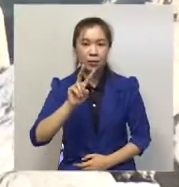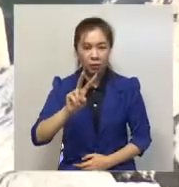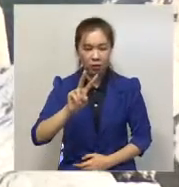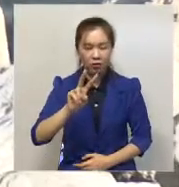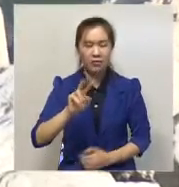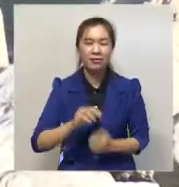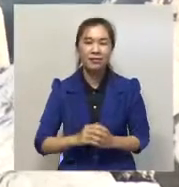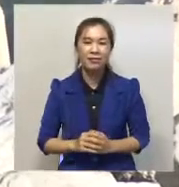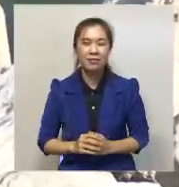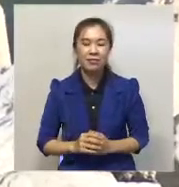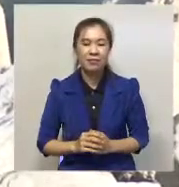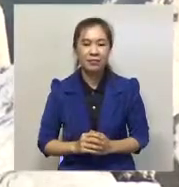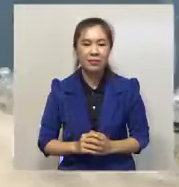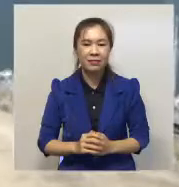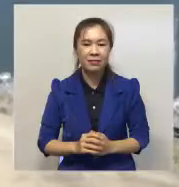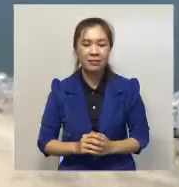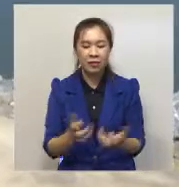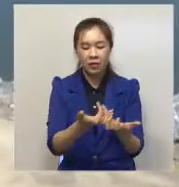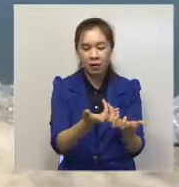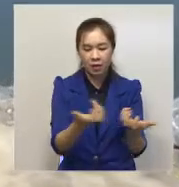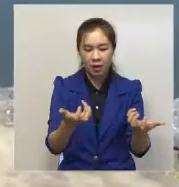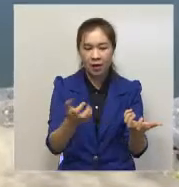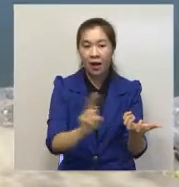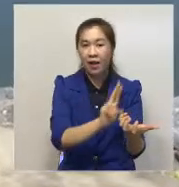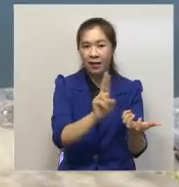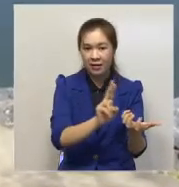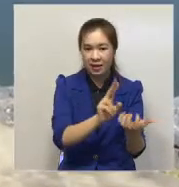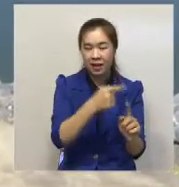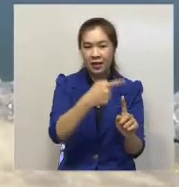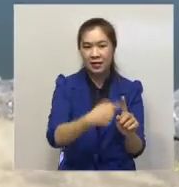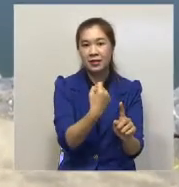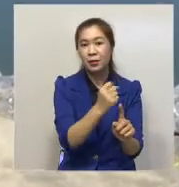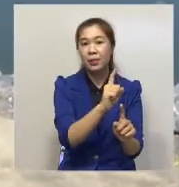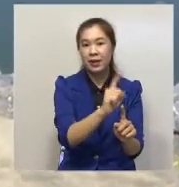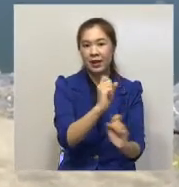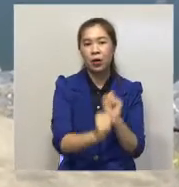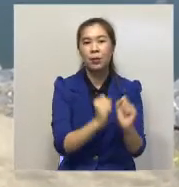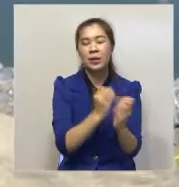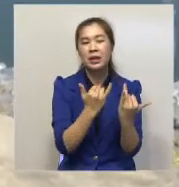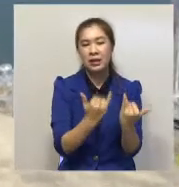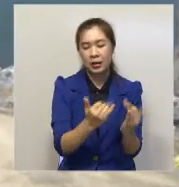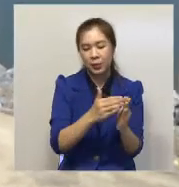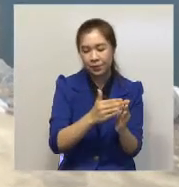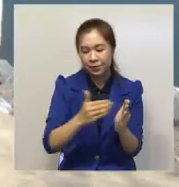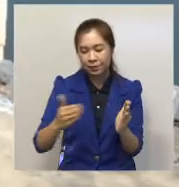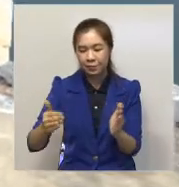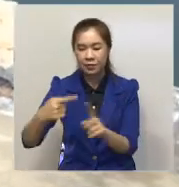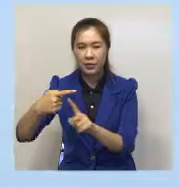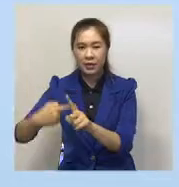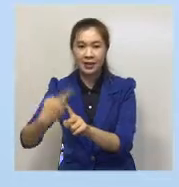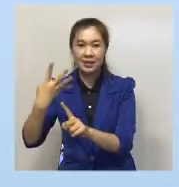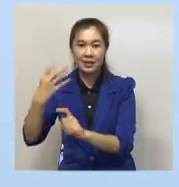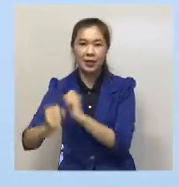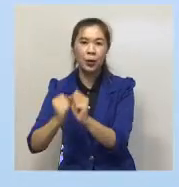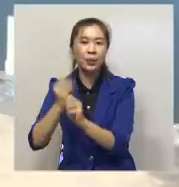22ของปริมาณการใช้น้ำโดยแยกเป็นการใช้น้ำในช่วงเดือนพฤศจิกายนปีนี้ไปจนถึงเดือนเมษายน